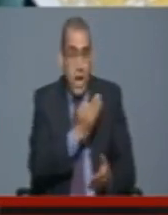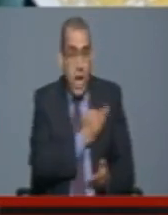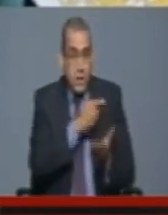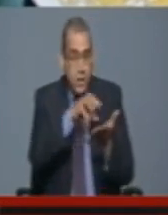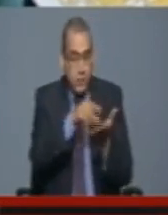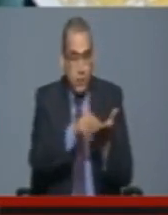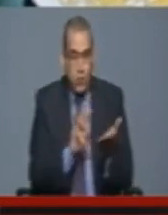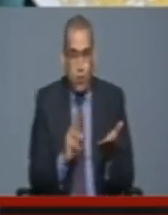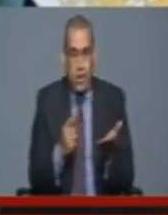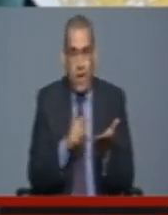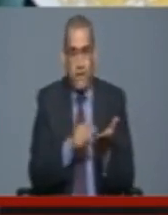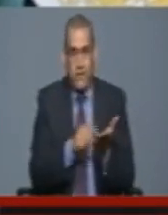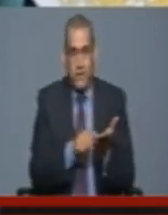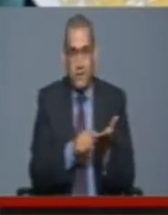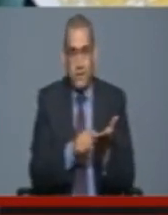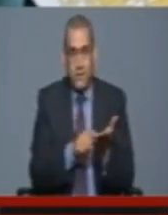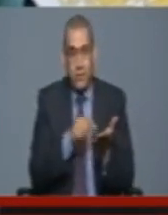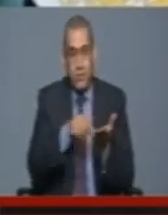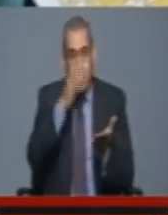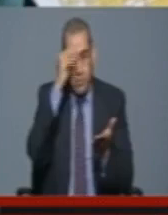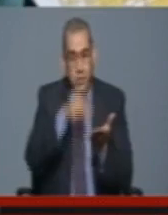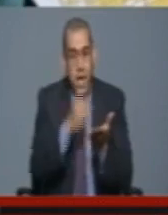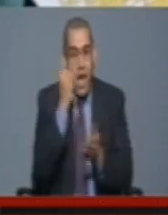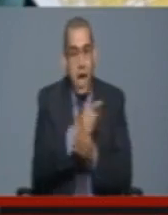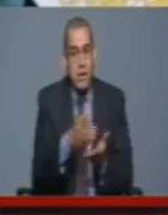مختلف. إذا تركها أهلها